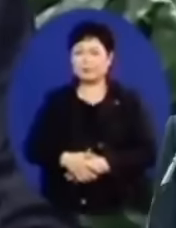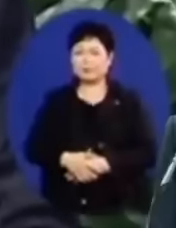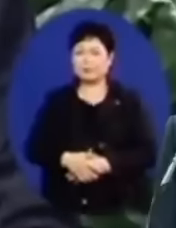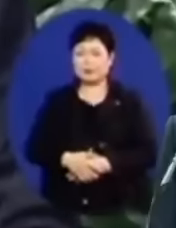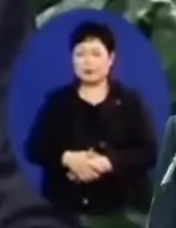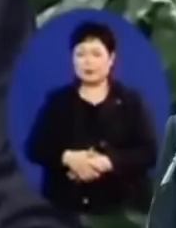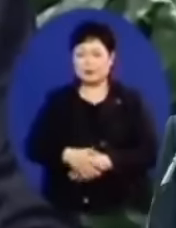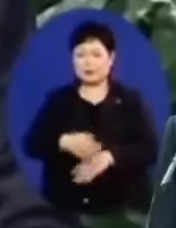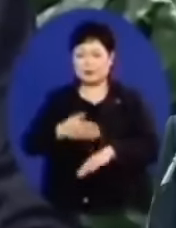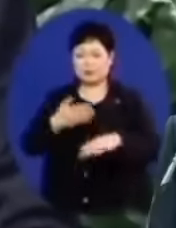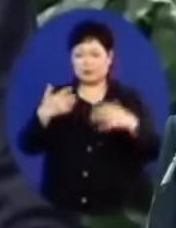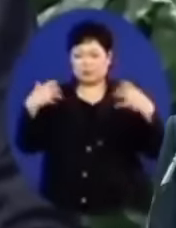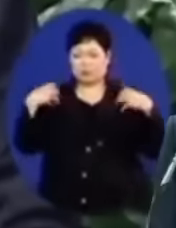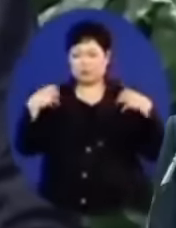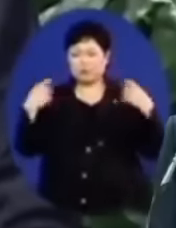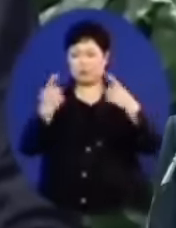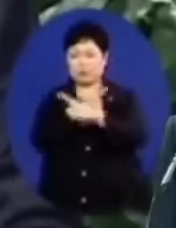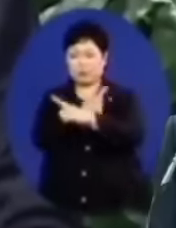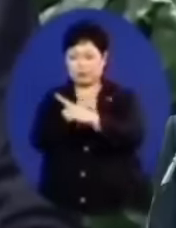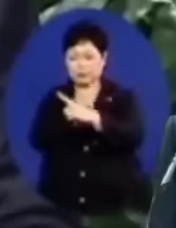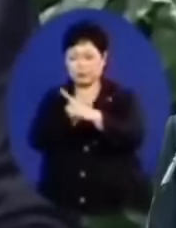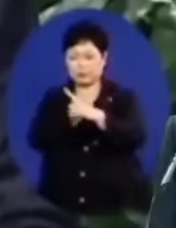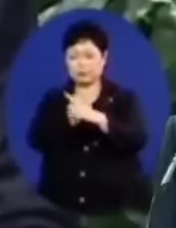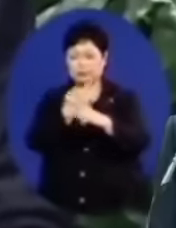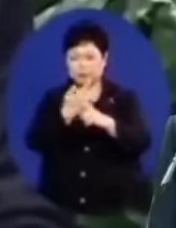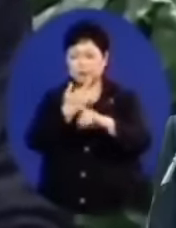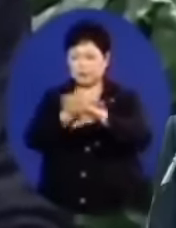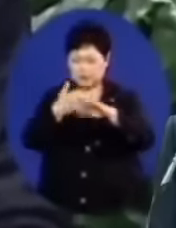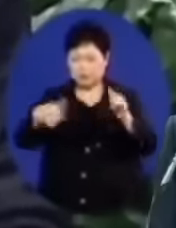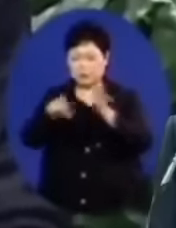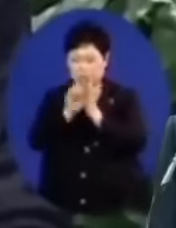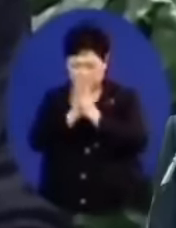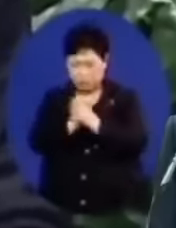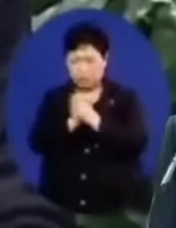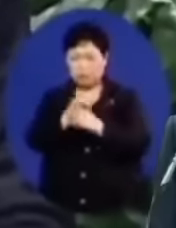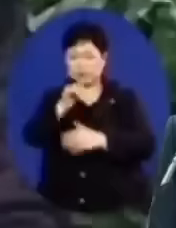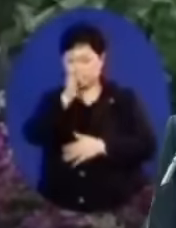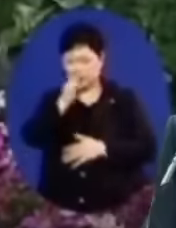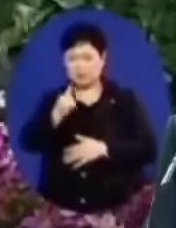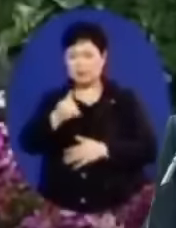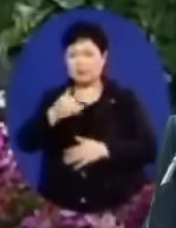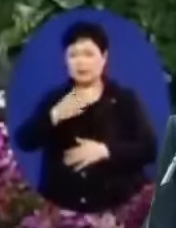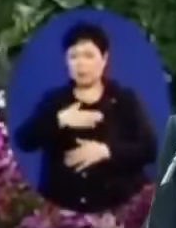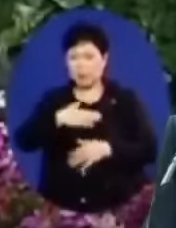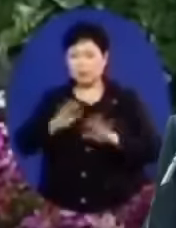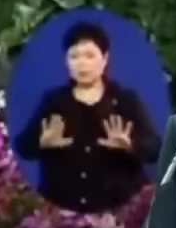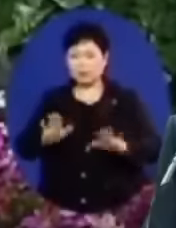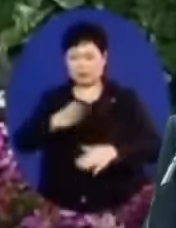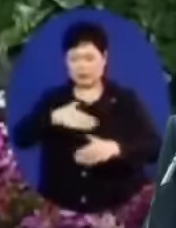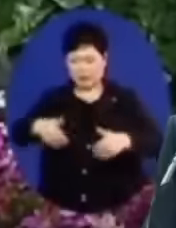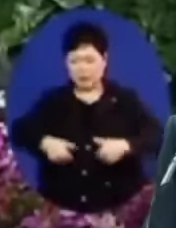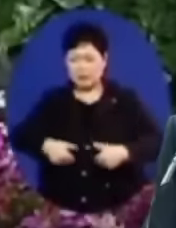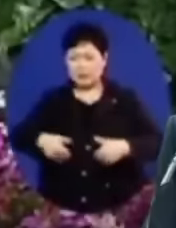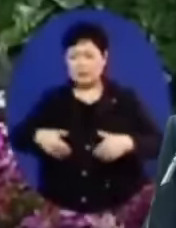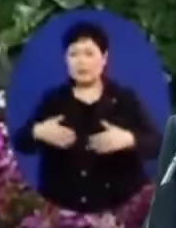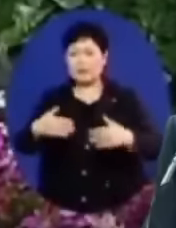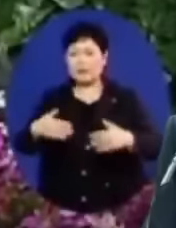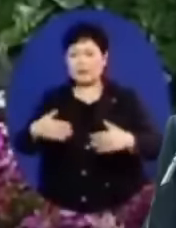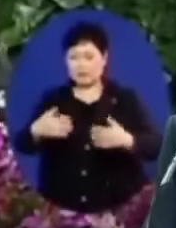중보의 기도, 이런 여러 기도 있지만은 오늘 제가 여러분과 알아보고 싶은 것은 내게 필요한 것